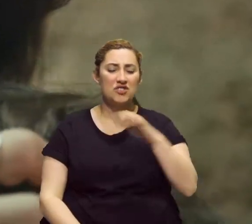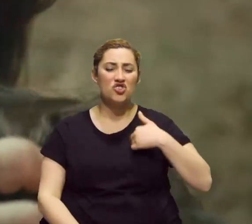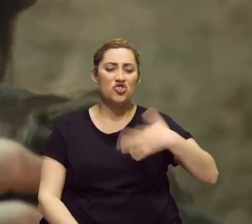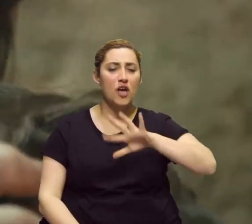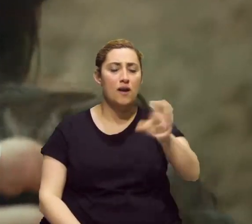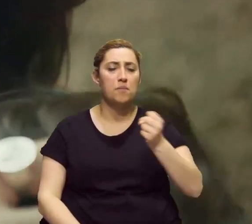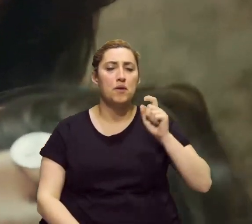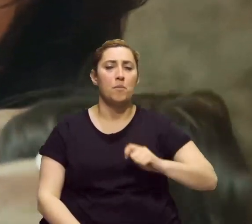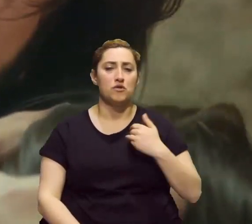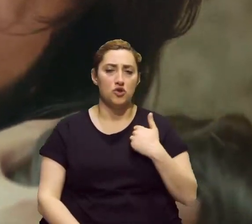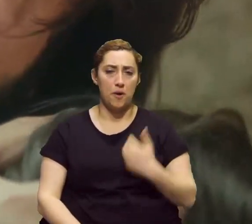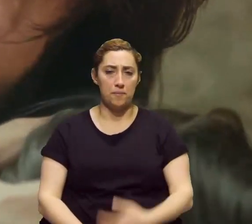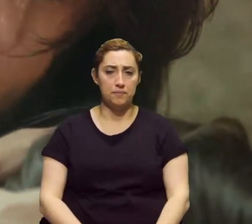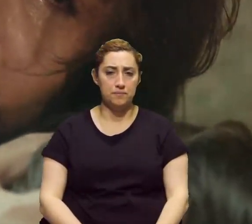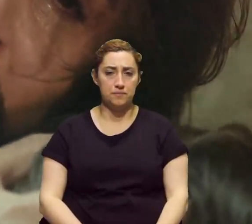onlara.